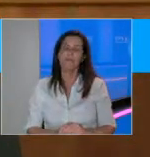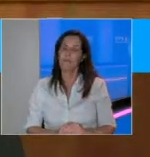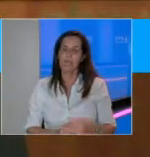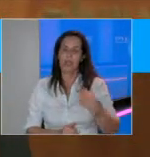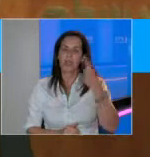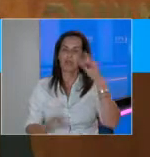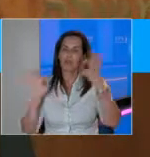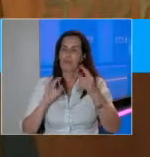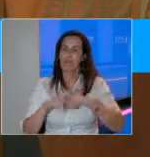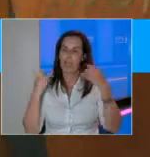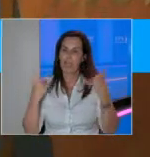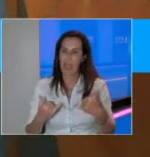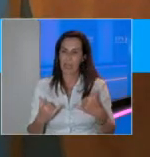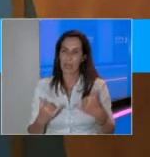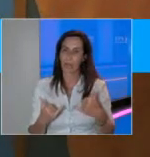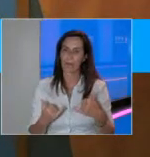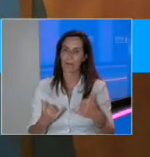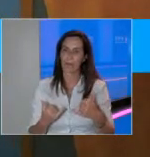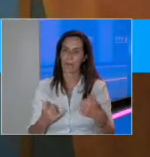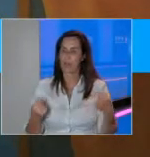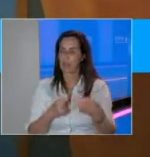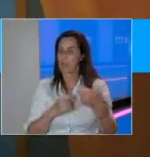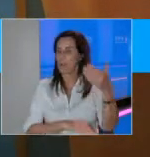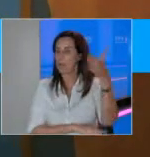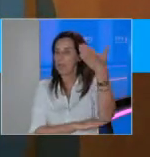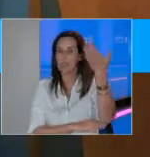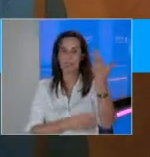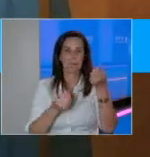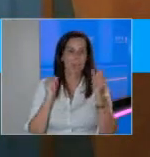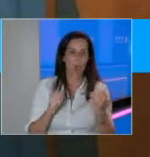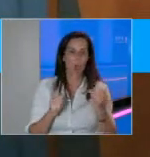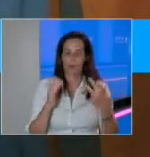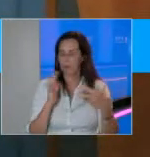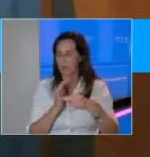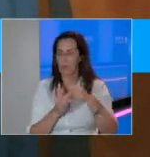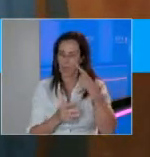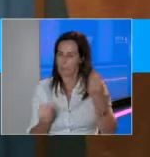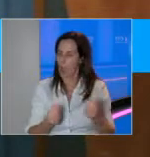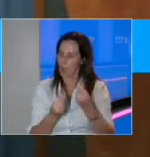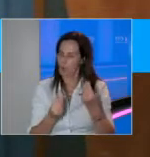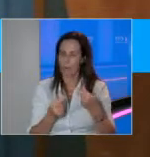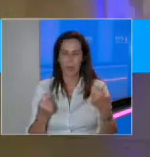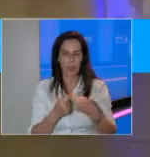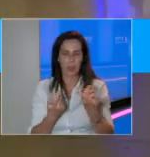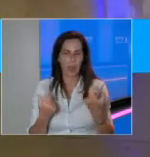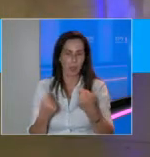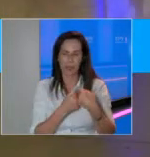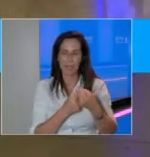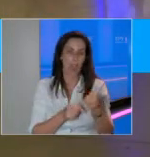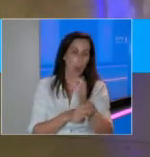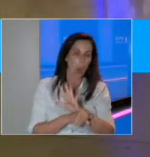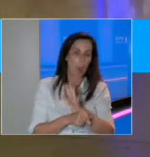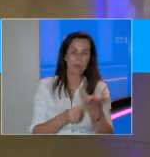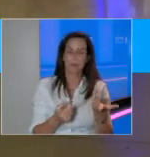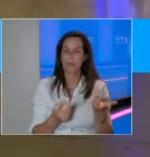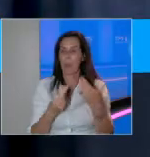רואה שום דבר אחר כרגע בתחום המדיני או הביטחוני. לי זה נראה משהו שיכול לסבוב סביב המאבק בקורונה,